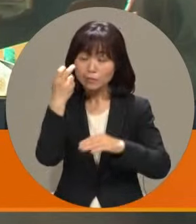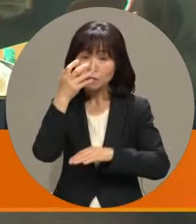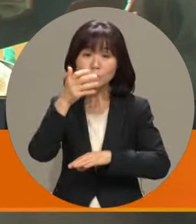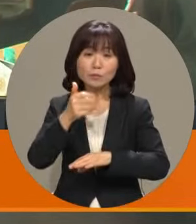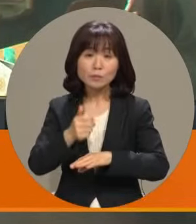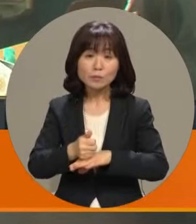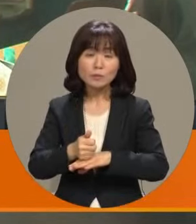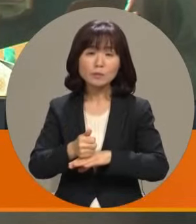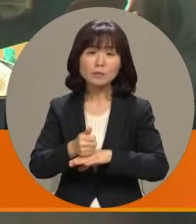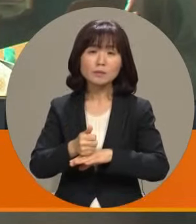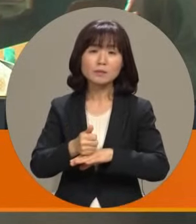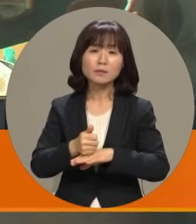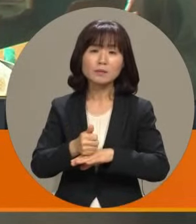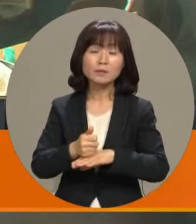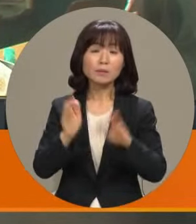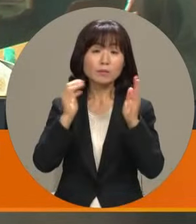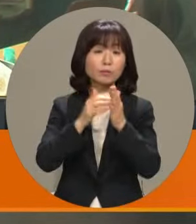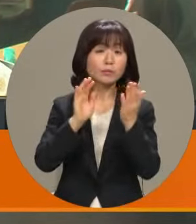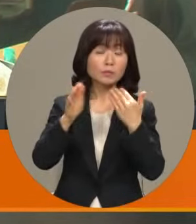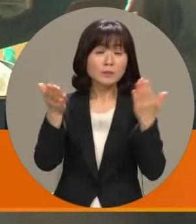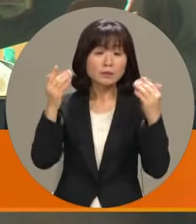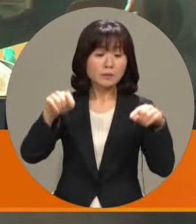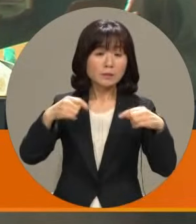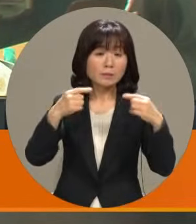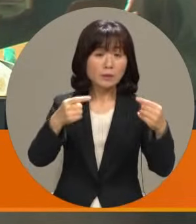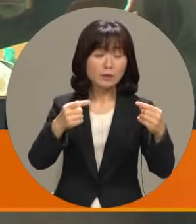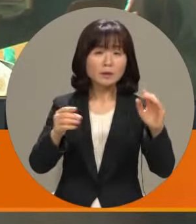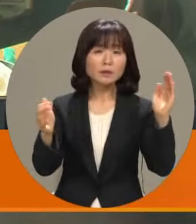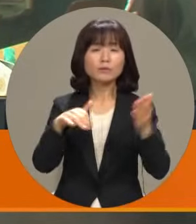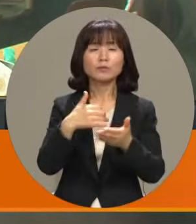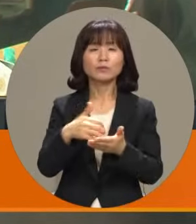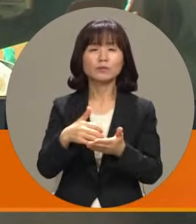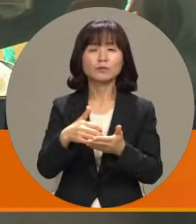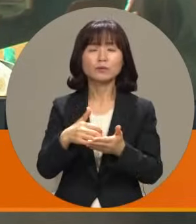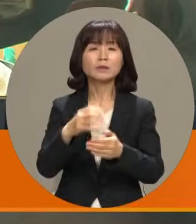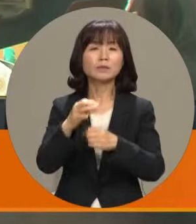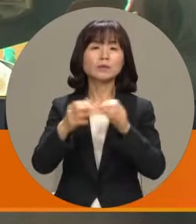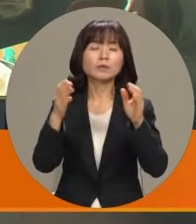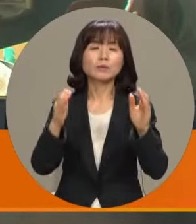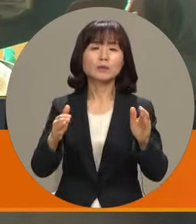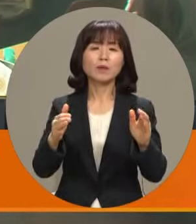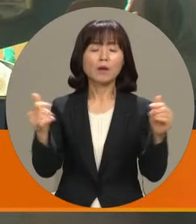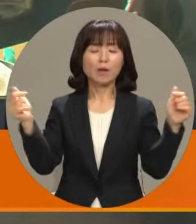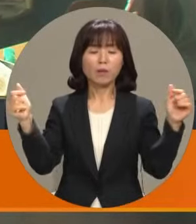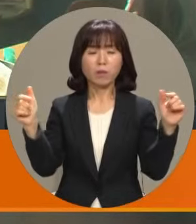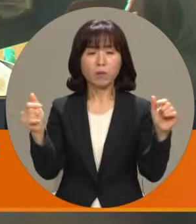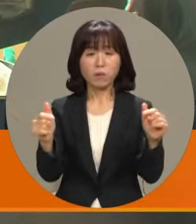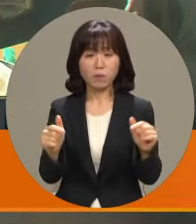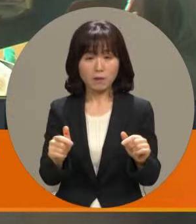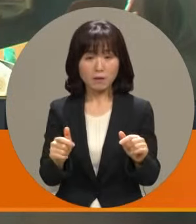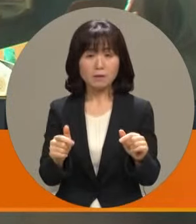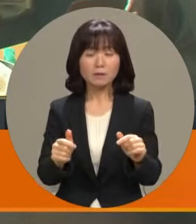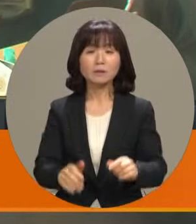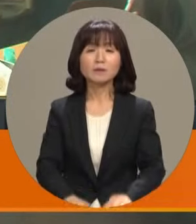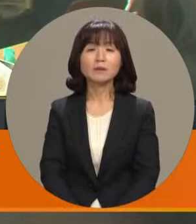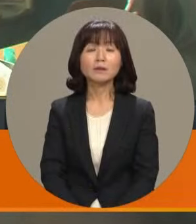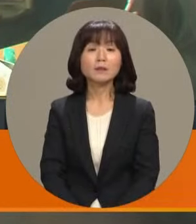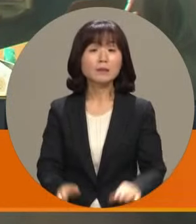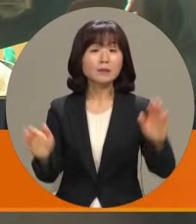해봤더니 정작 방과 후 학교에 참여하는 학생 비율은 10년 동안 큰 폭으로 떨어졌습니다